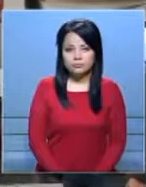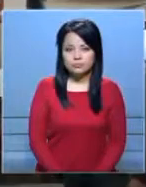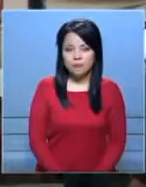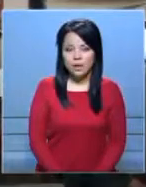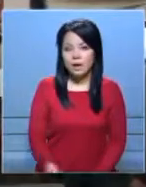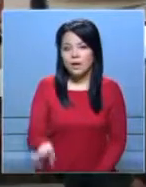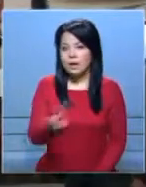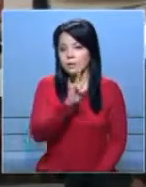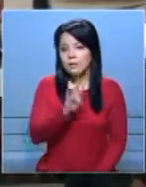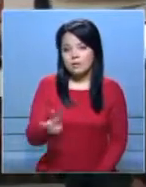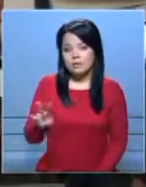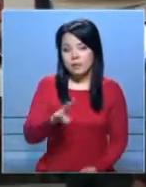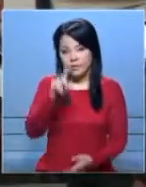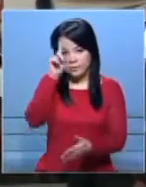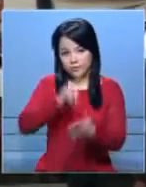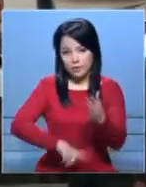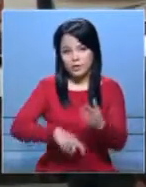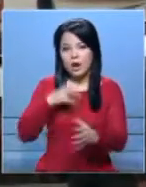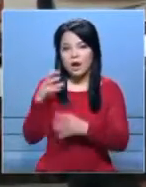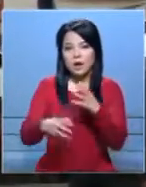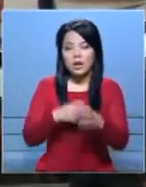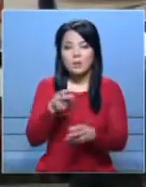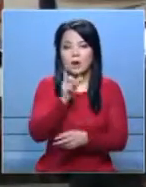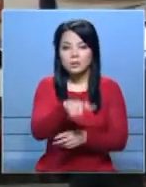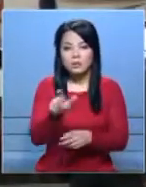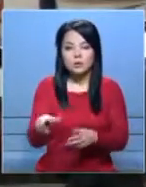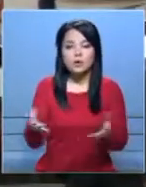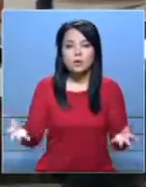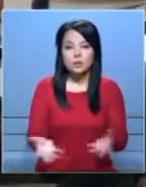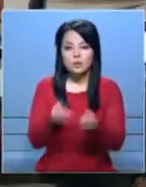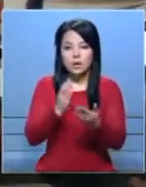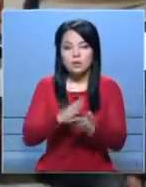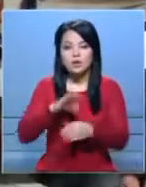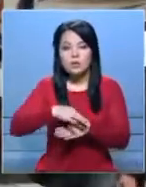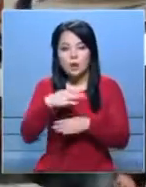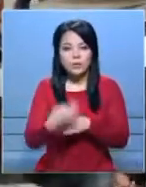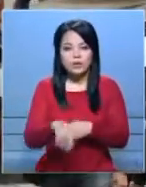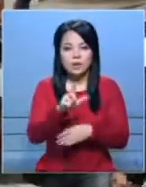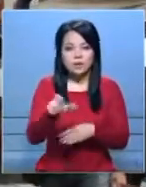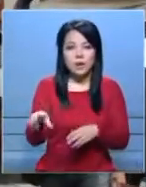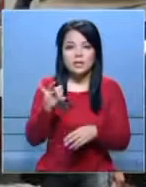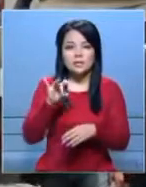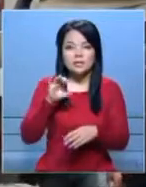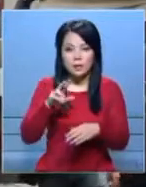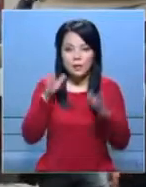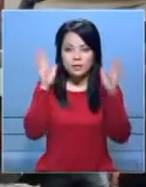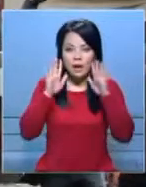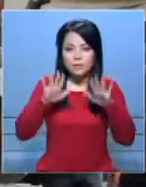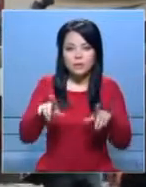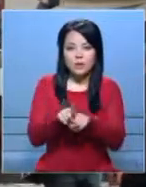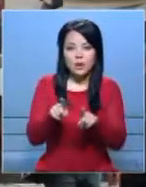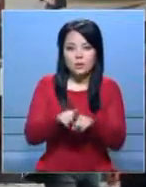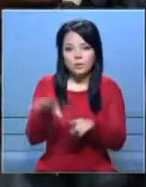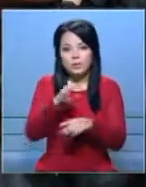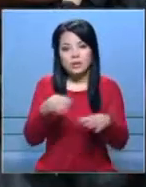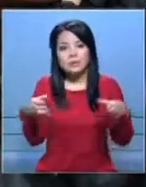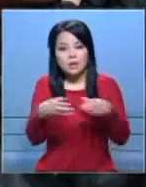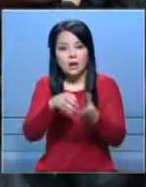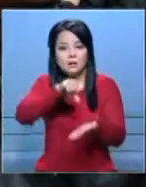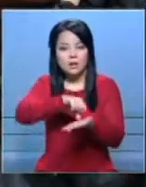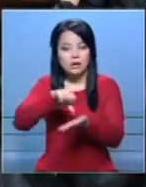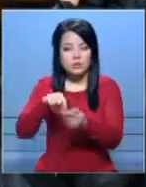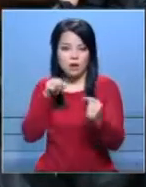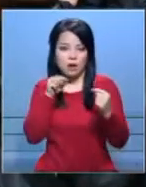Дін әлемді адамзатты құтқару үшін керек, ал біз бүгін зорлық зомбылыққа ислам дінін жамылған лаңкестікке қарсымыз.